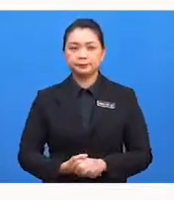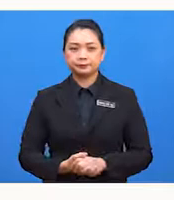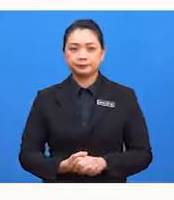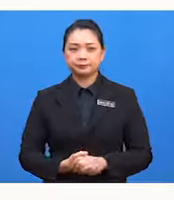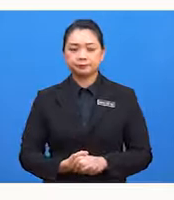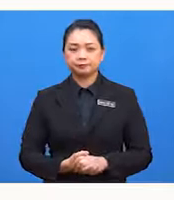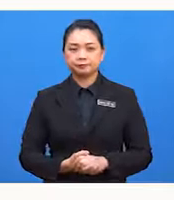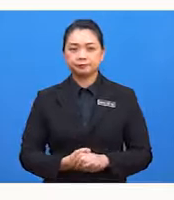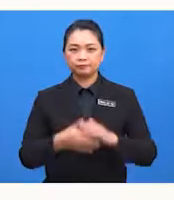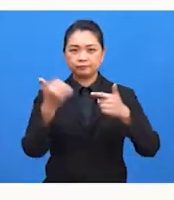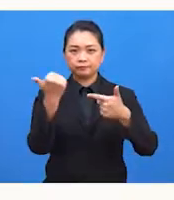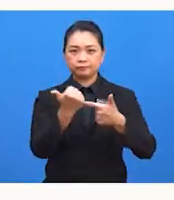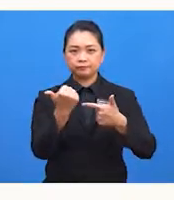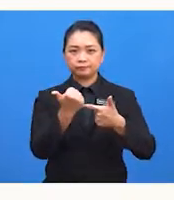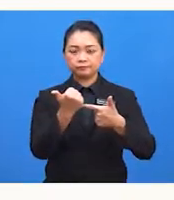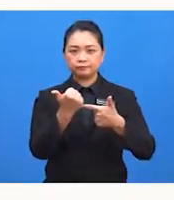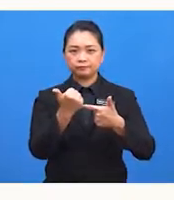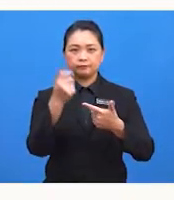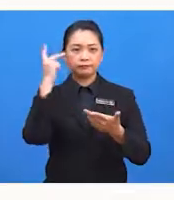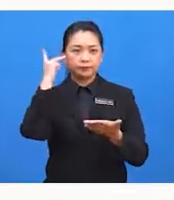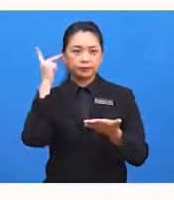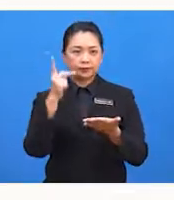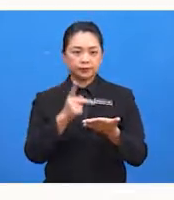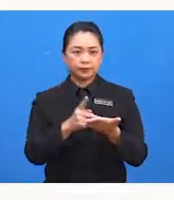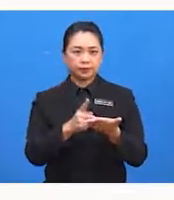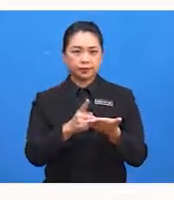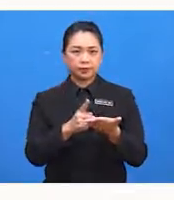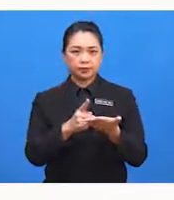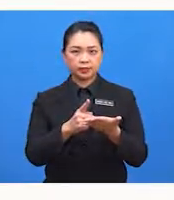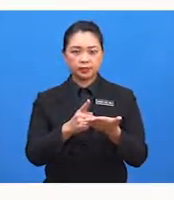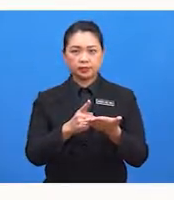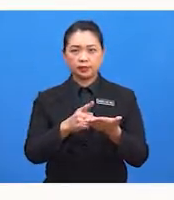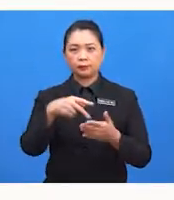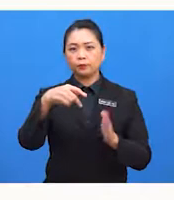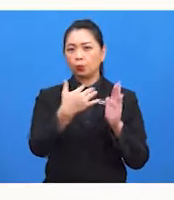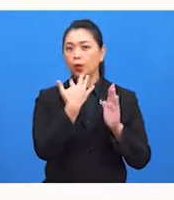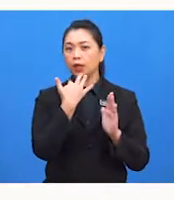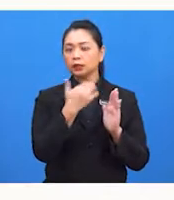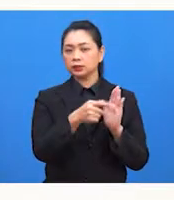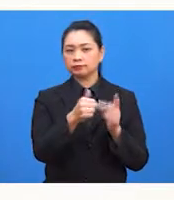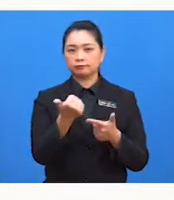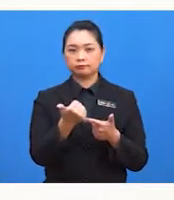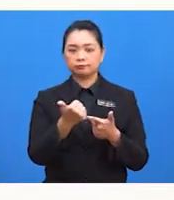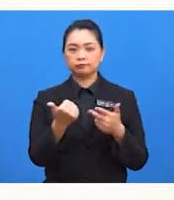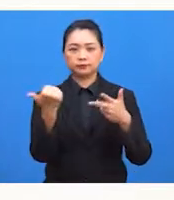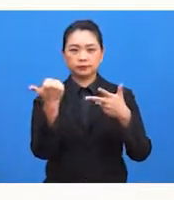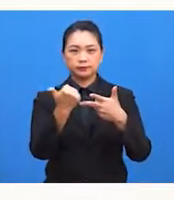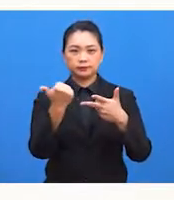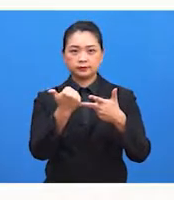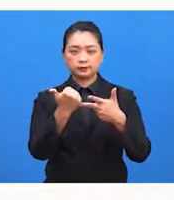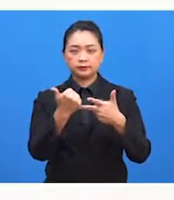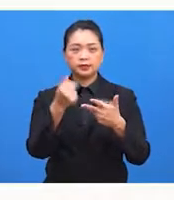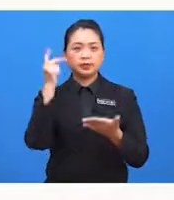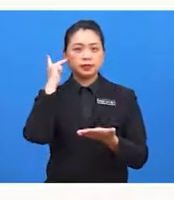Yang kedua, mengenali palet catan. Dan yang terakhir,